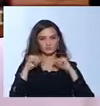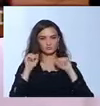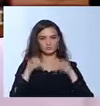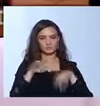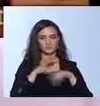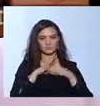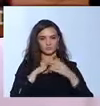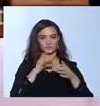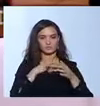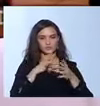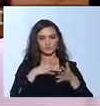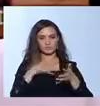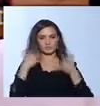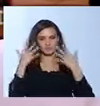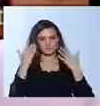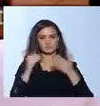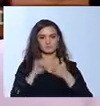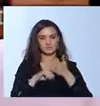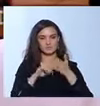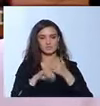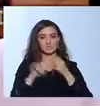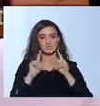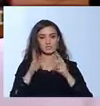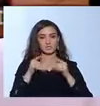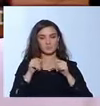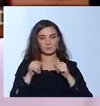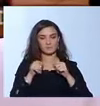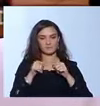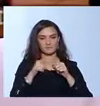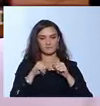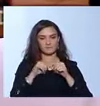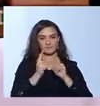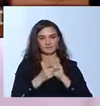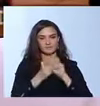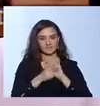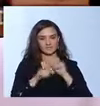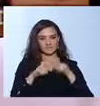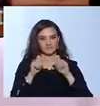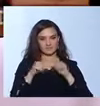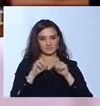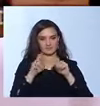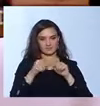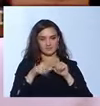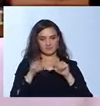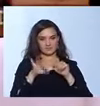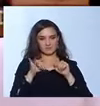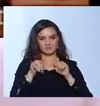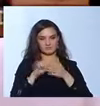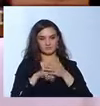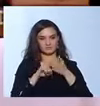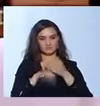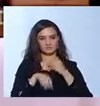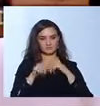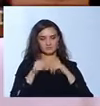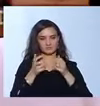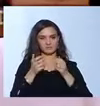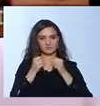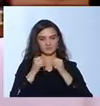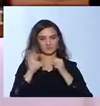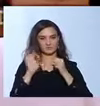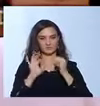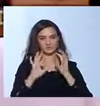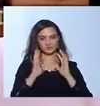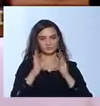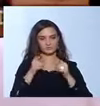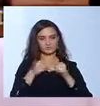იყოს გაჭაღარავების მიზეზი. ანუ ამ დროს რა ხდება? პიგმენტ მელანინის ცვლის დარღვევა არის და ამაზე გავლენას ახდენს ეს მინერალები. უხშირეს